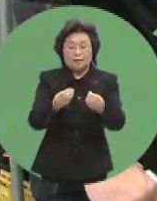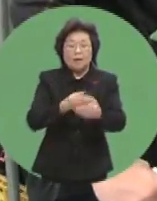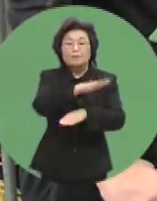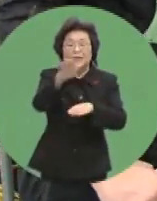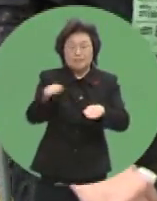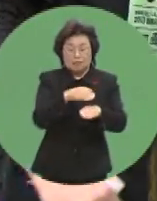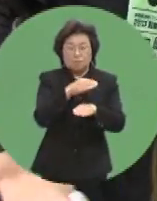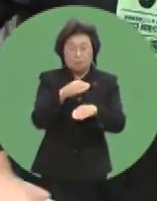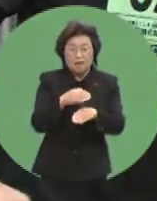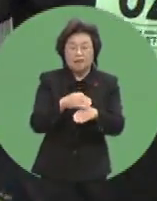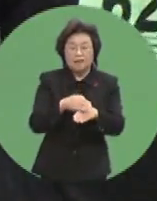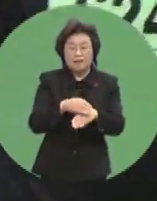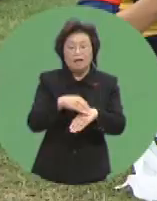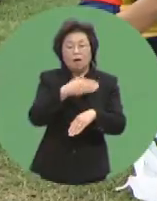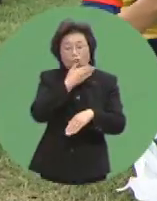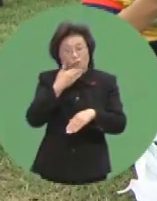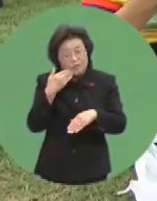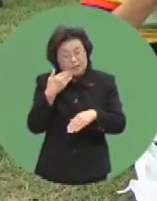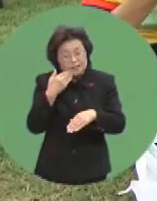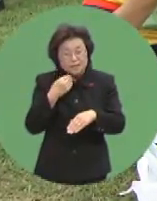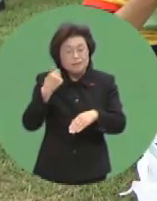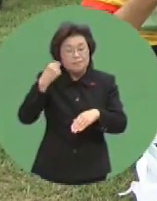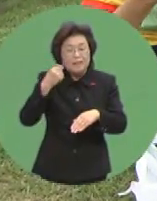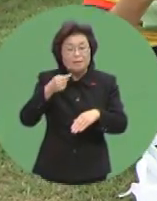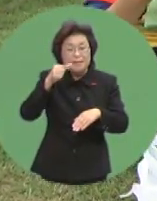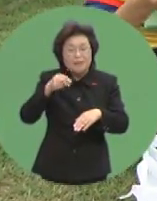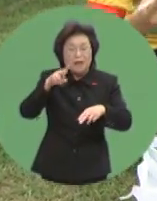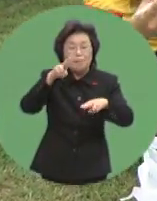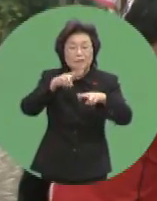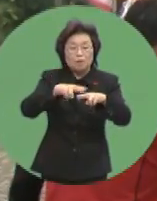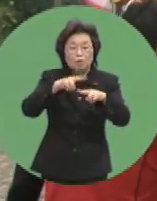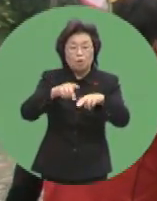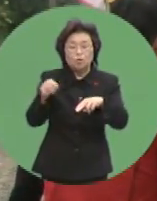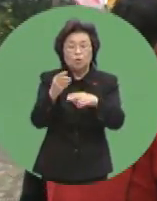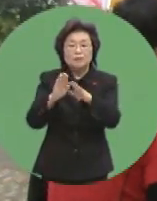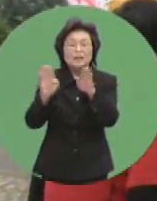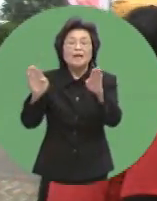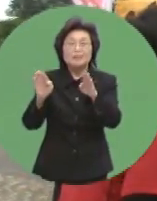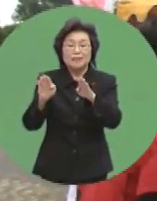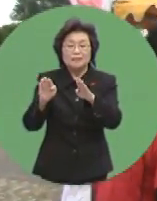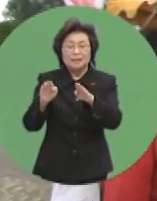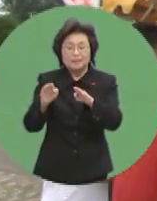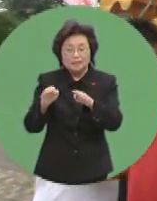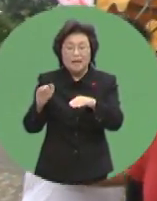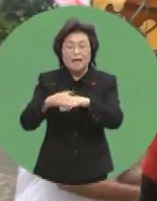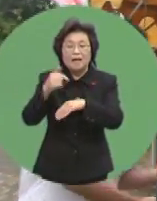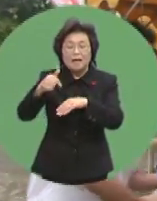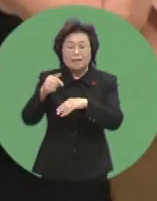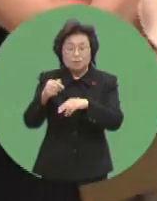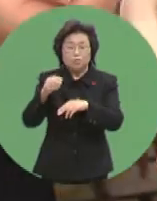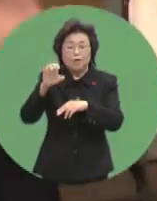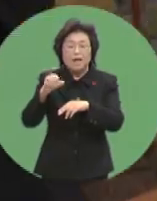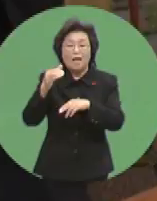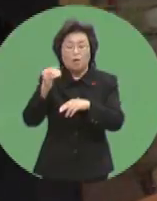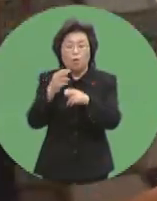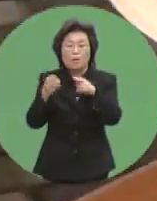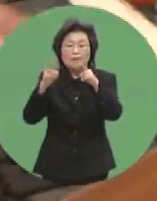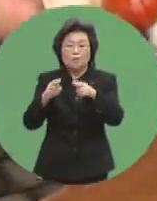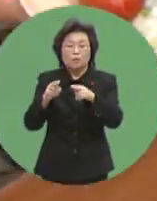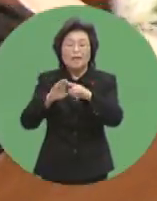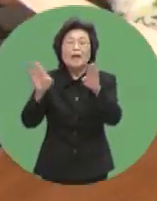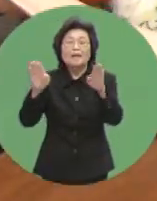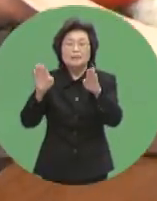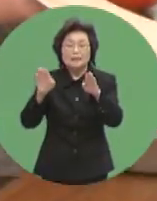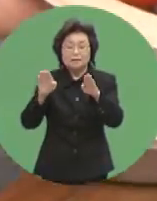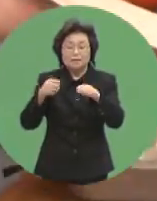南のご当地グルメの南阿波丼や、同時に開催された海部エコフェスタで振る舞われた阿波踊りの骨付